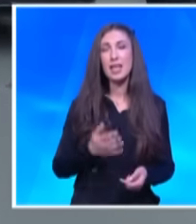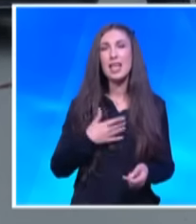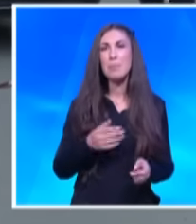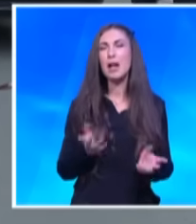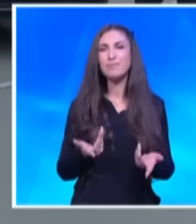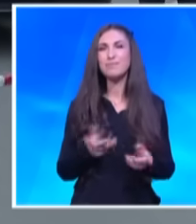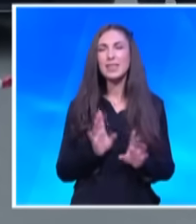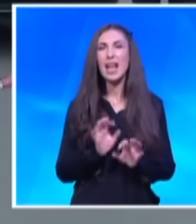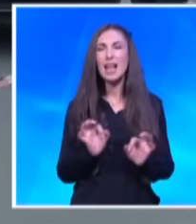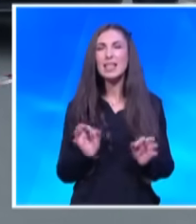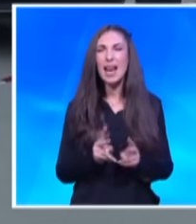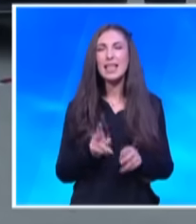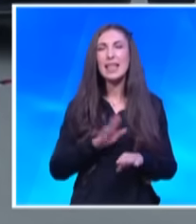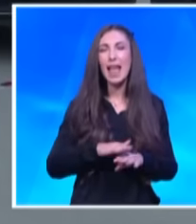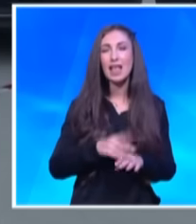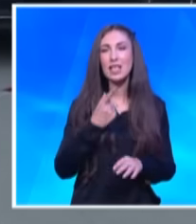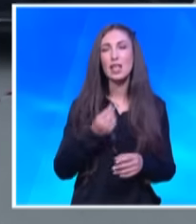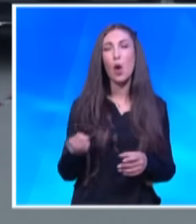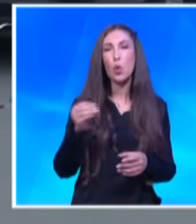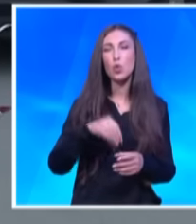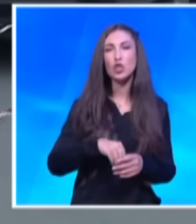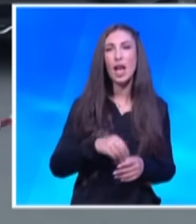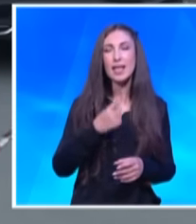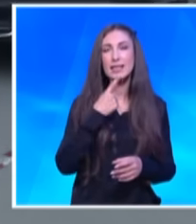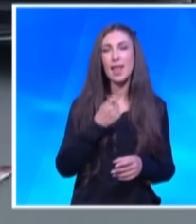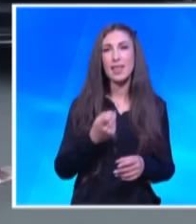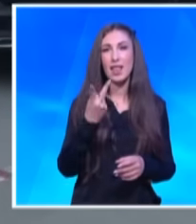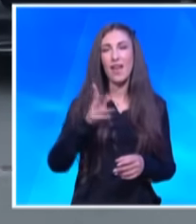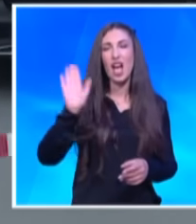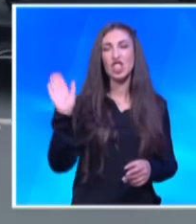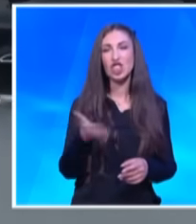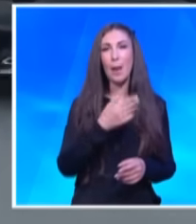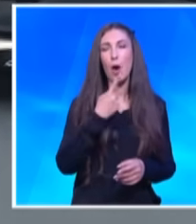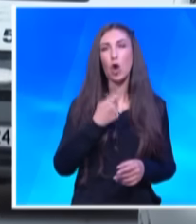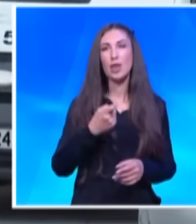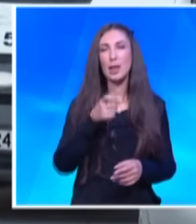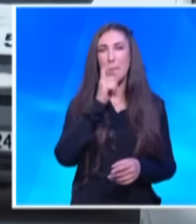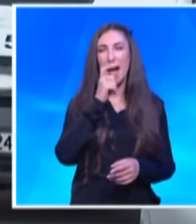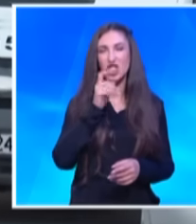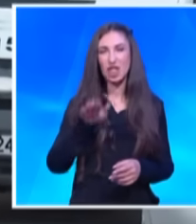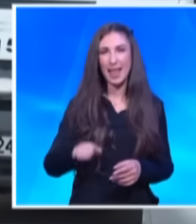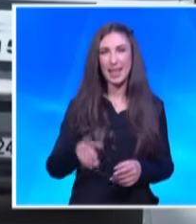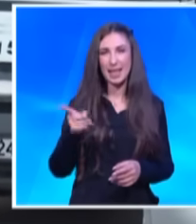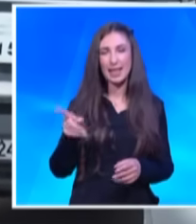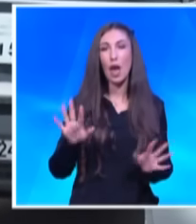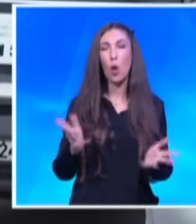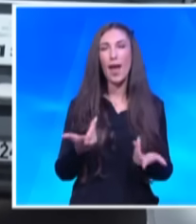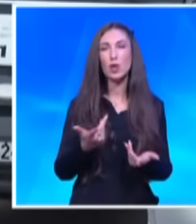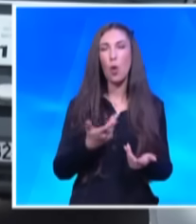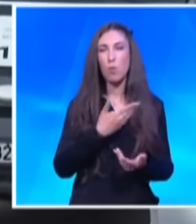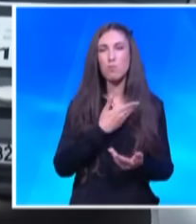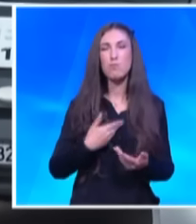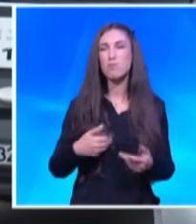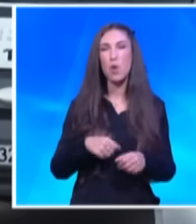го кажа така, за участие, за нанасене на два шамара от страна на бащата, при което пострадалия е